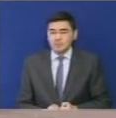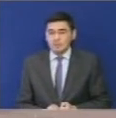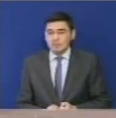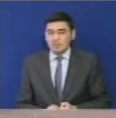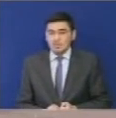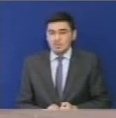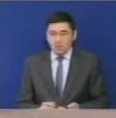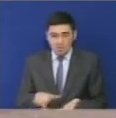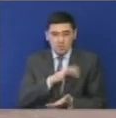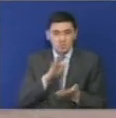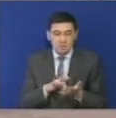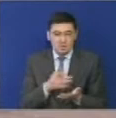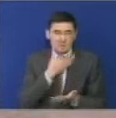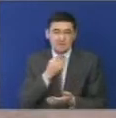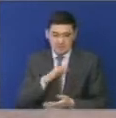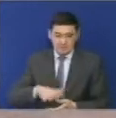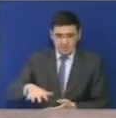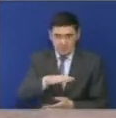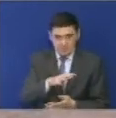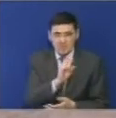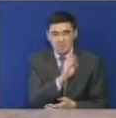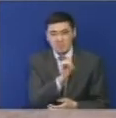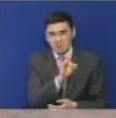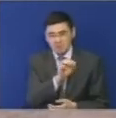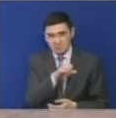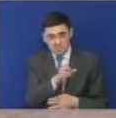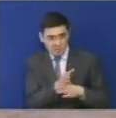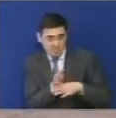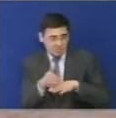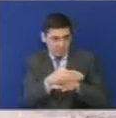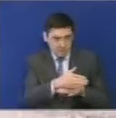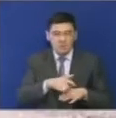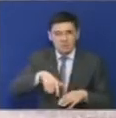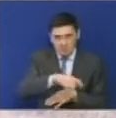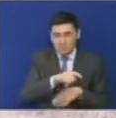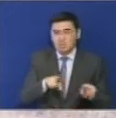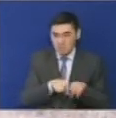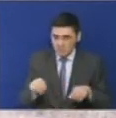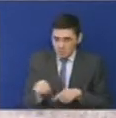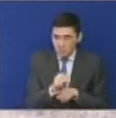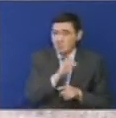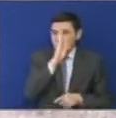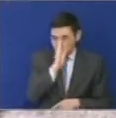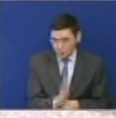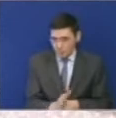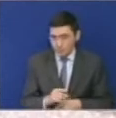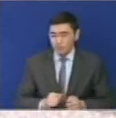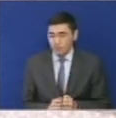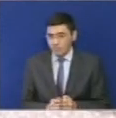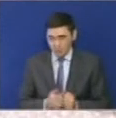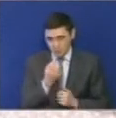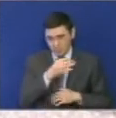қалы жолдарының жүрі бөлігінен басқа квартал ішіндегі кірме жолдарды да жөндеу жоспарлануда. Жолаушылар көлігі және автомобиль жолдары бөлімінің